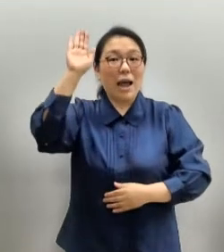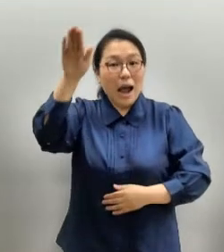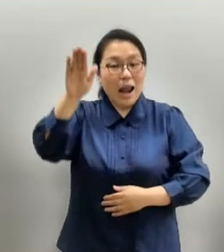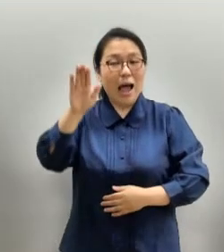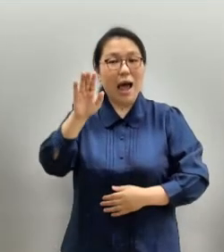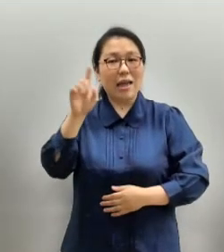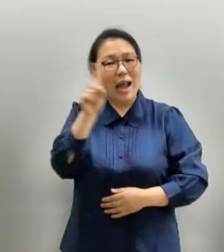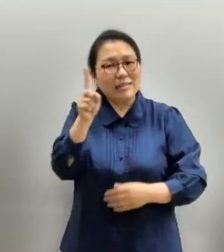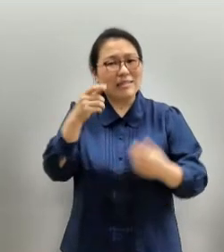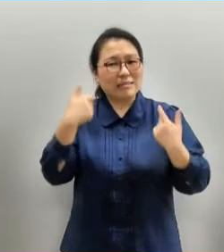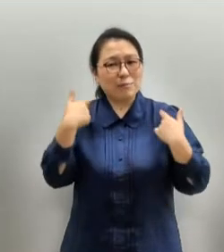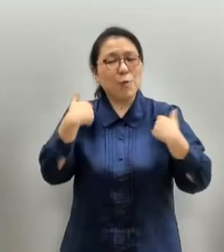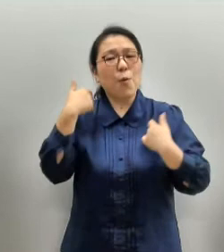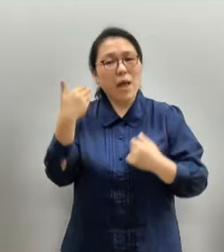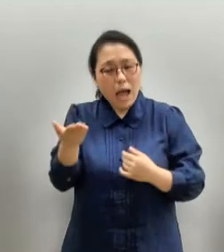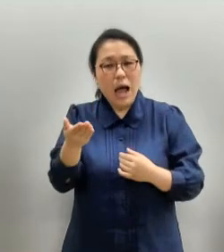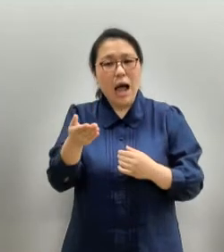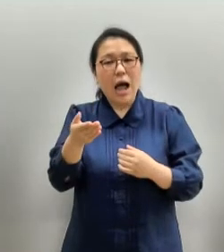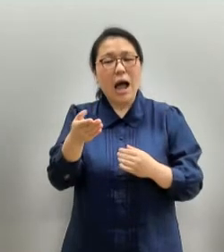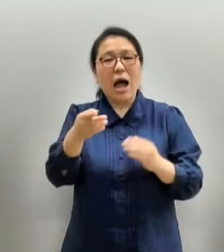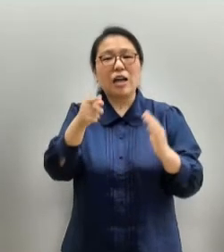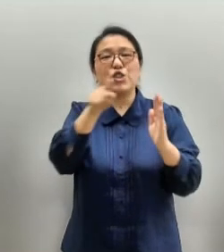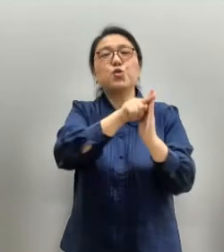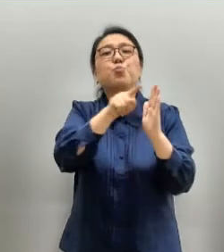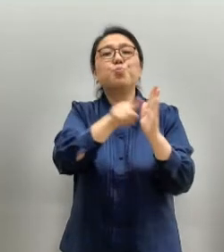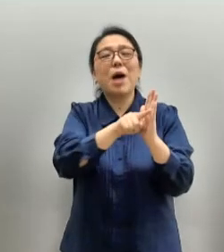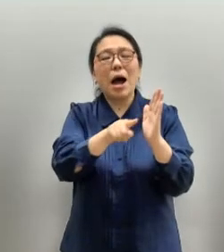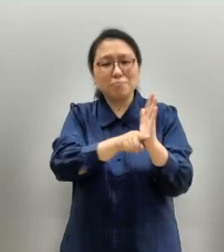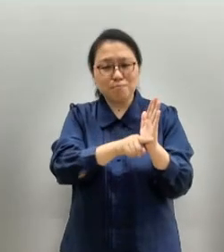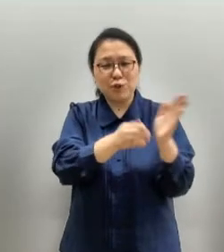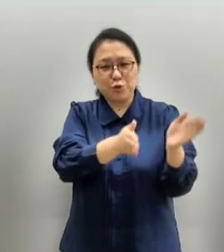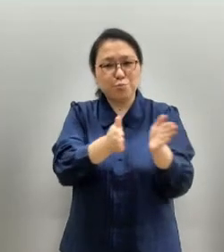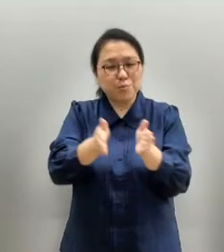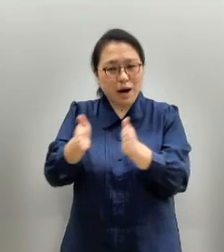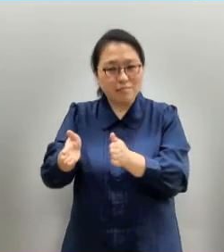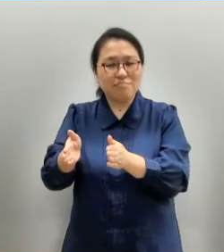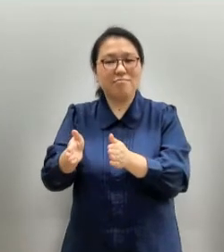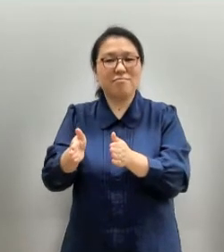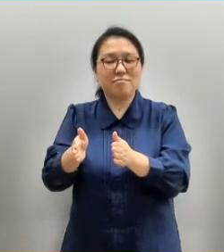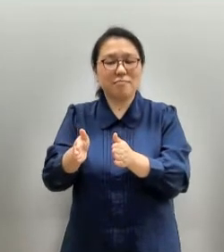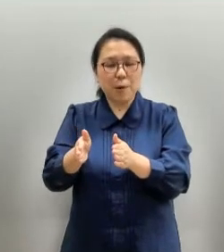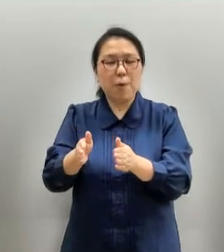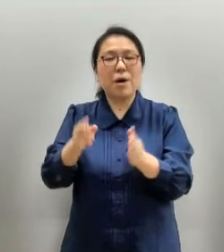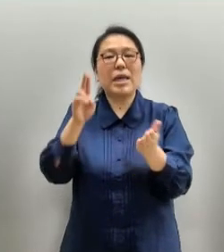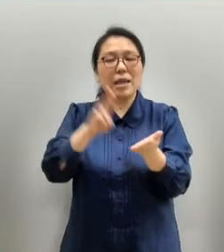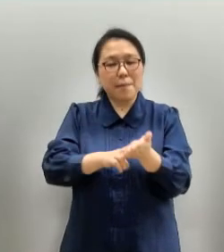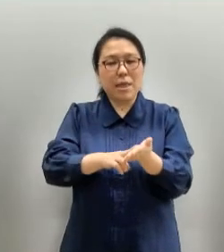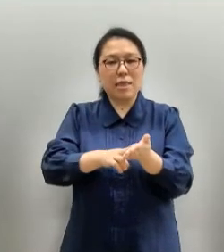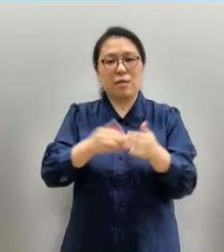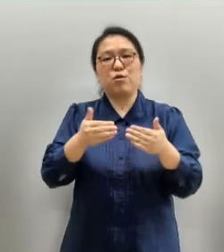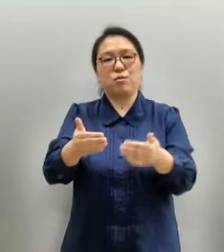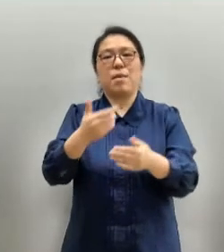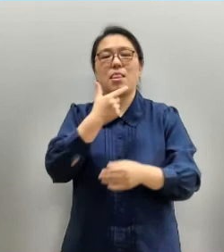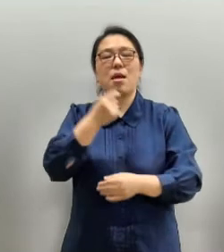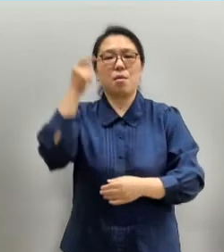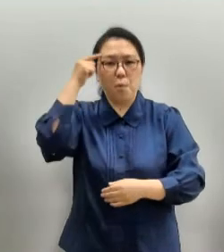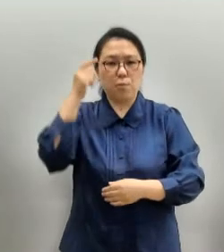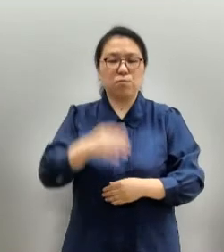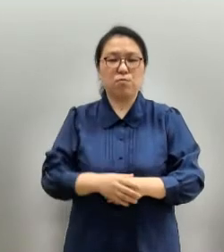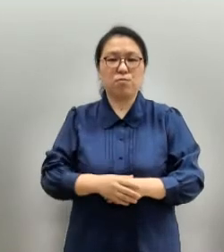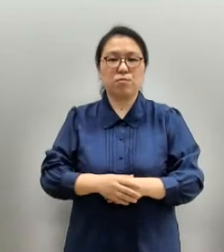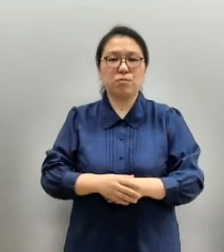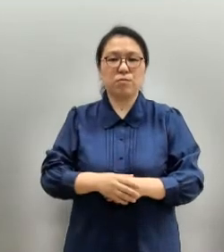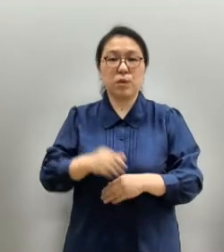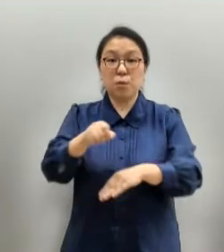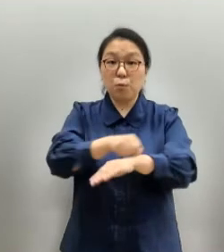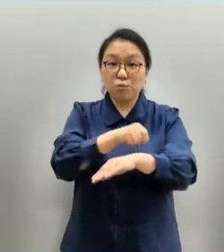ね、優先事業をつけて予算とそれから人のこの配分を徹底していきたい。で特に市長